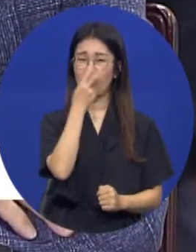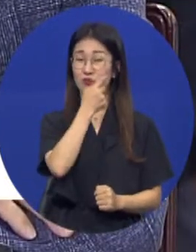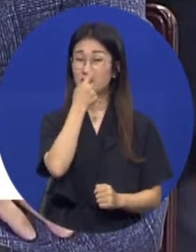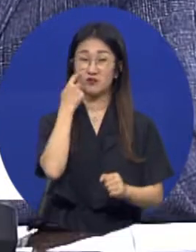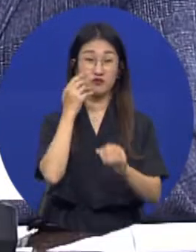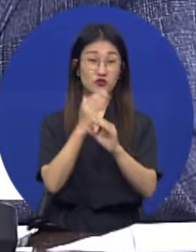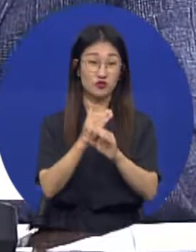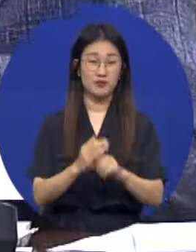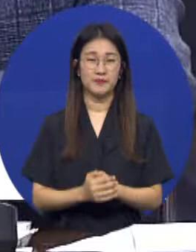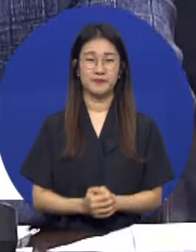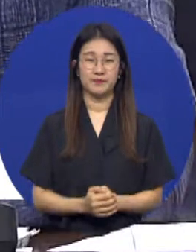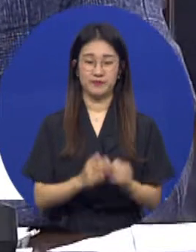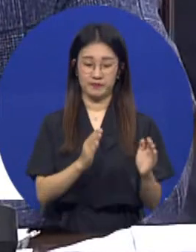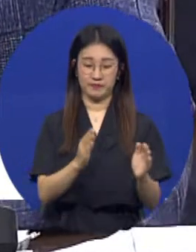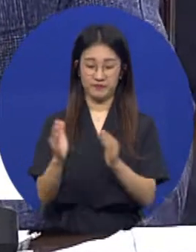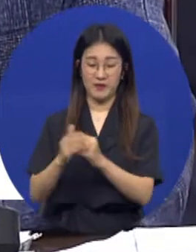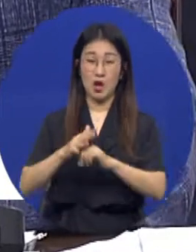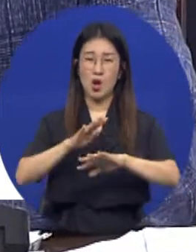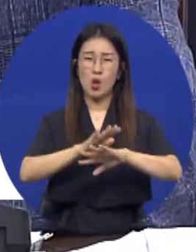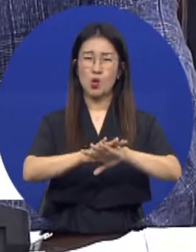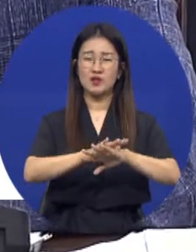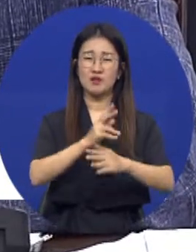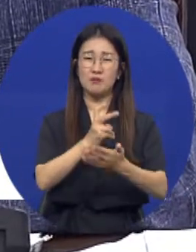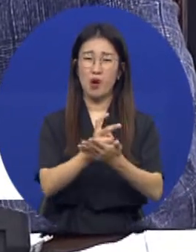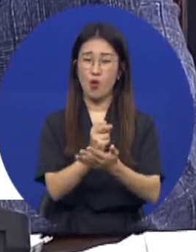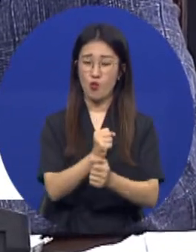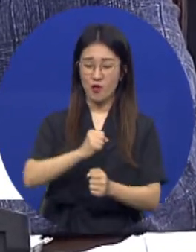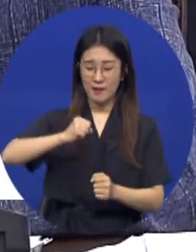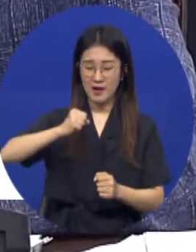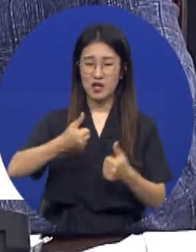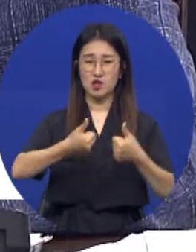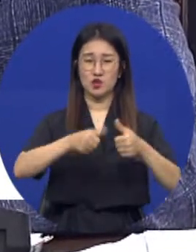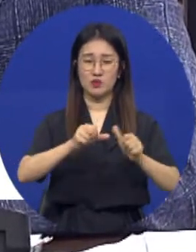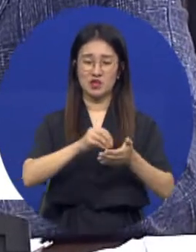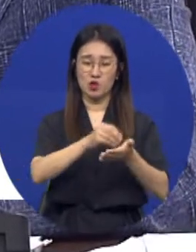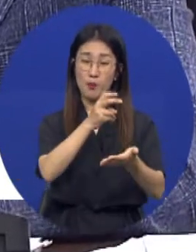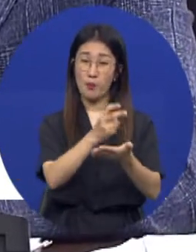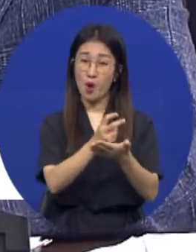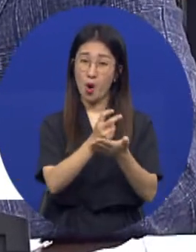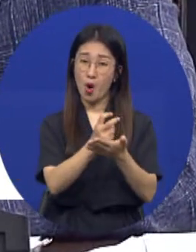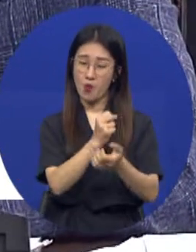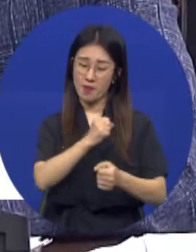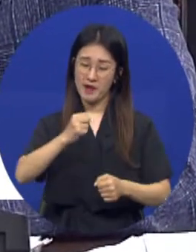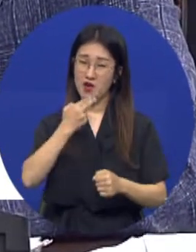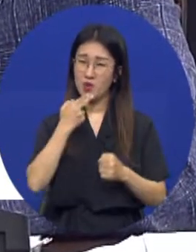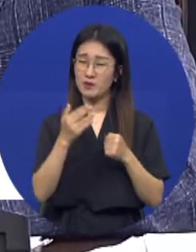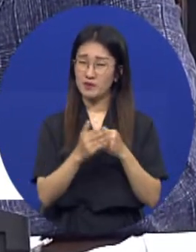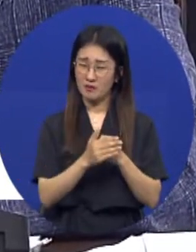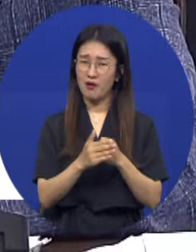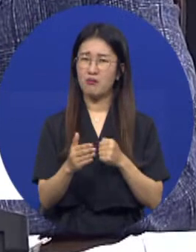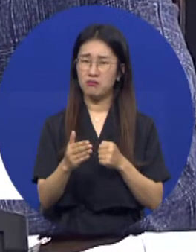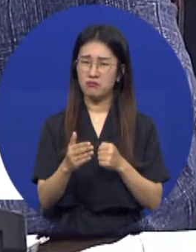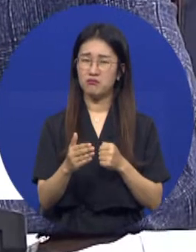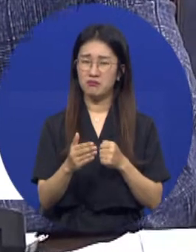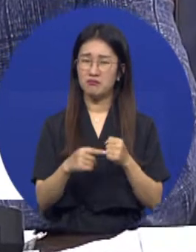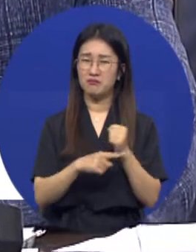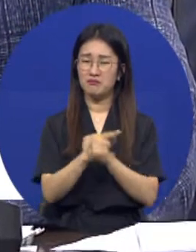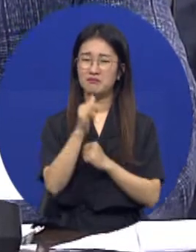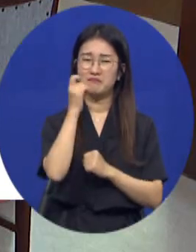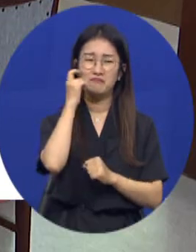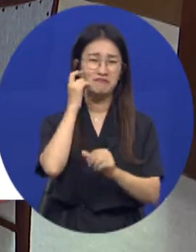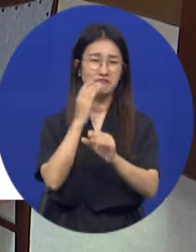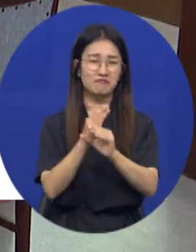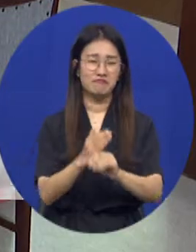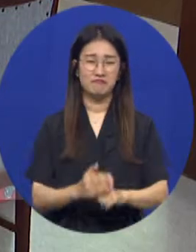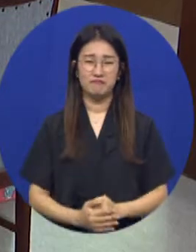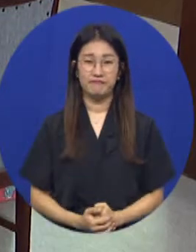있고. 농지법 위반 또는 주민등록법 위반 사항이 보이지 않아서 본 의원은 상당히 고무적이라고 이제 생각을